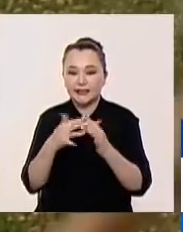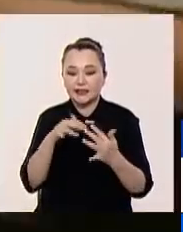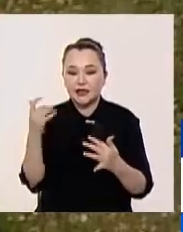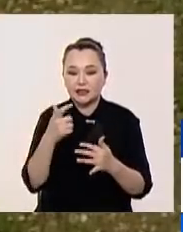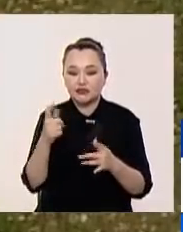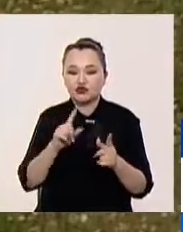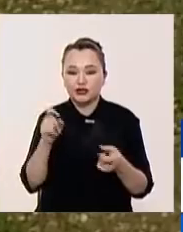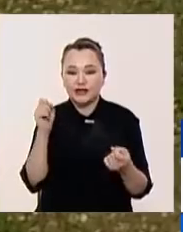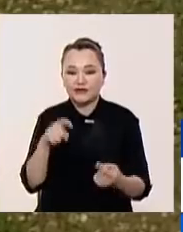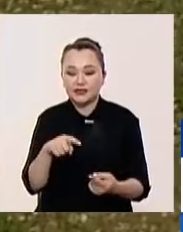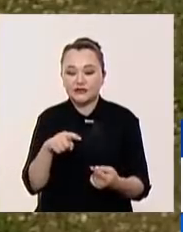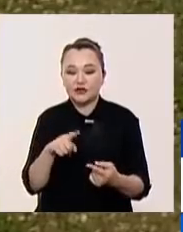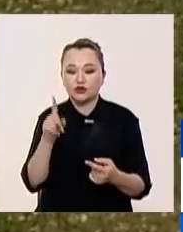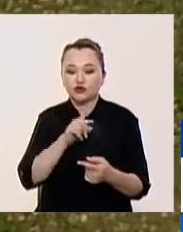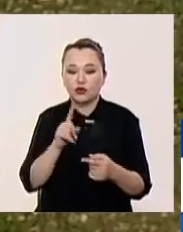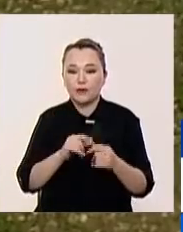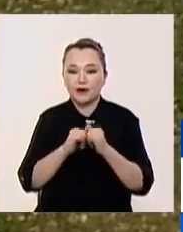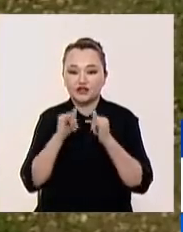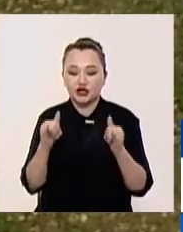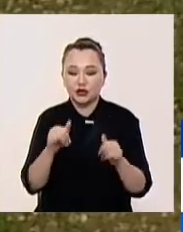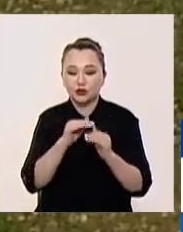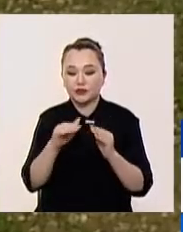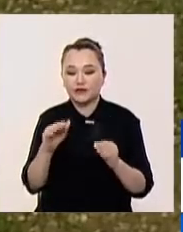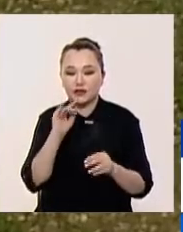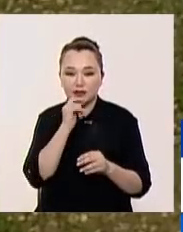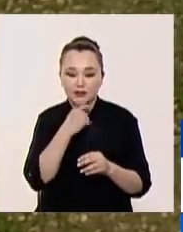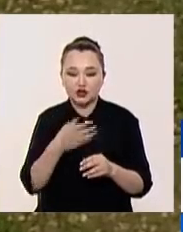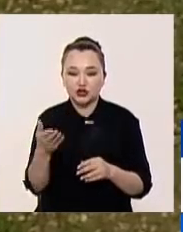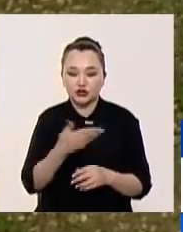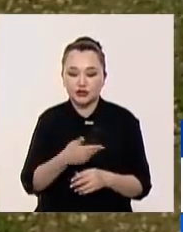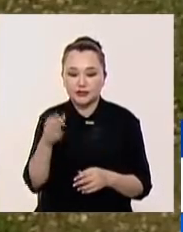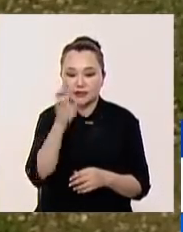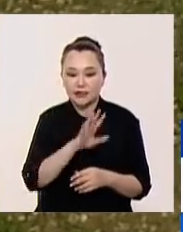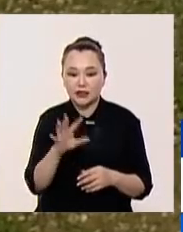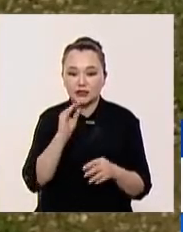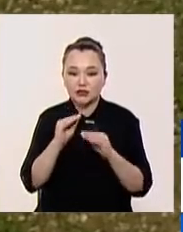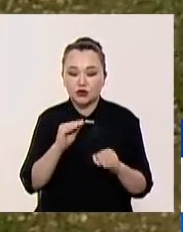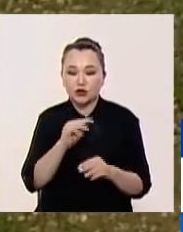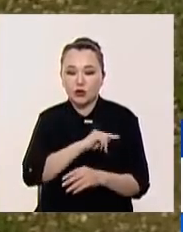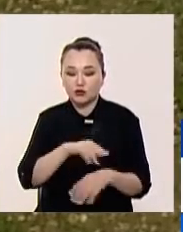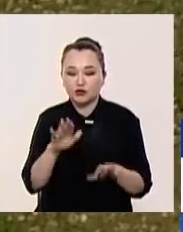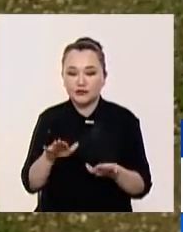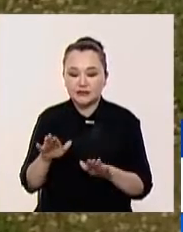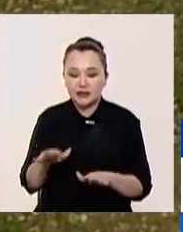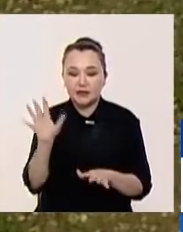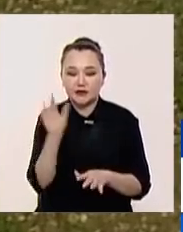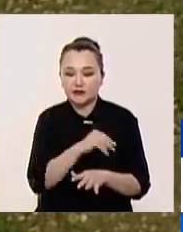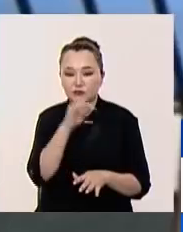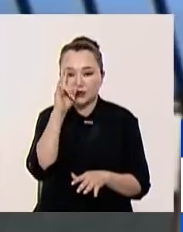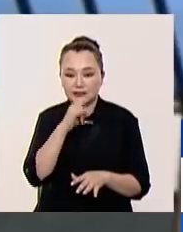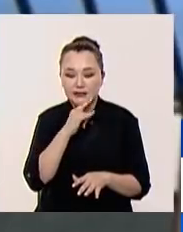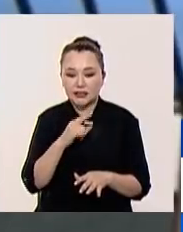что, соответственно, не только повышает уровень экономический нашей страны, это создает рабочие места повсеместно по всему